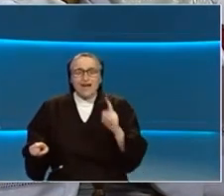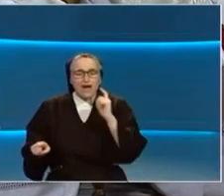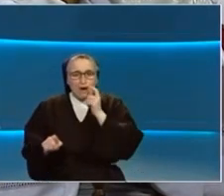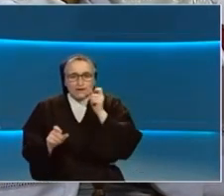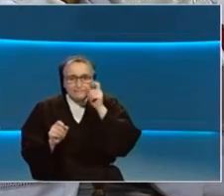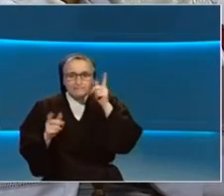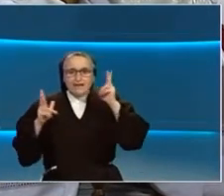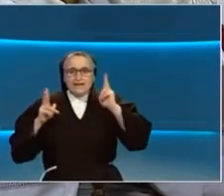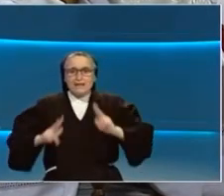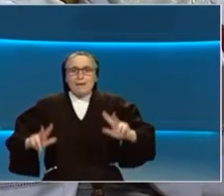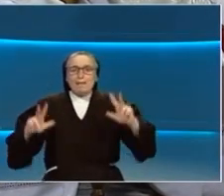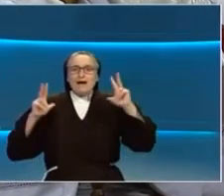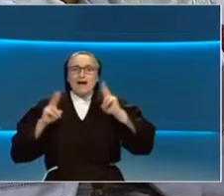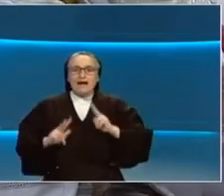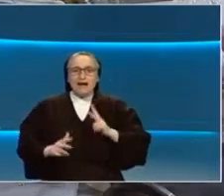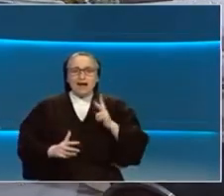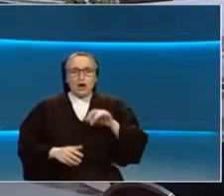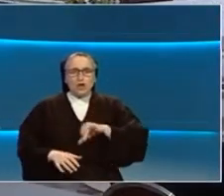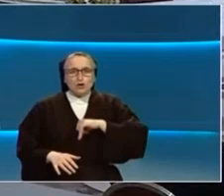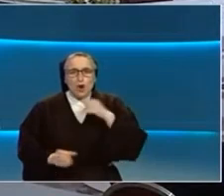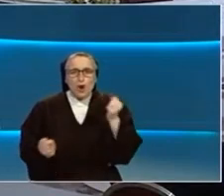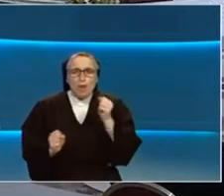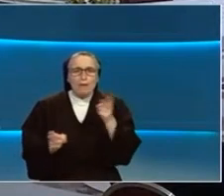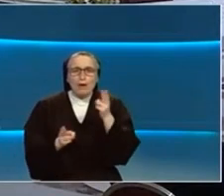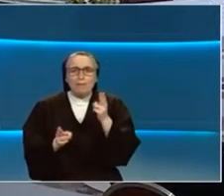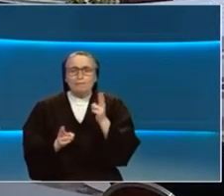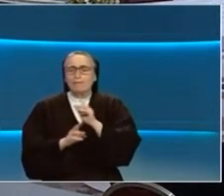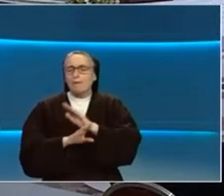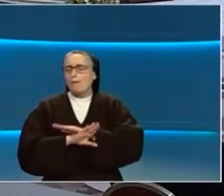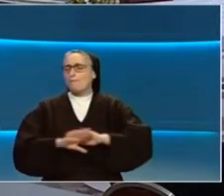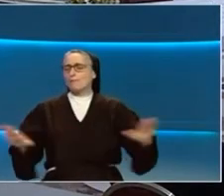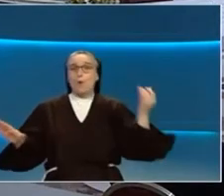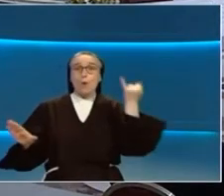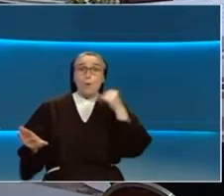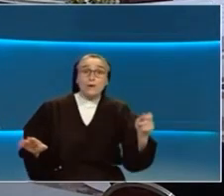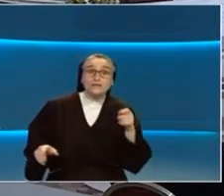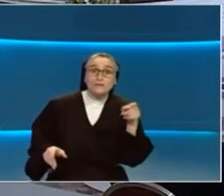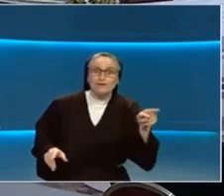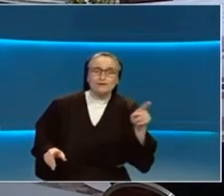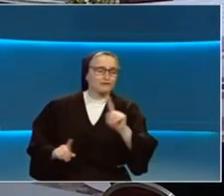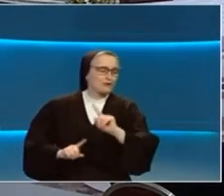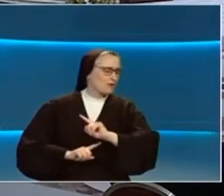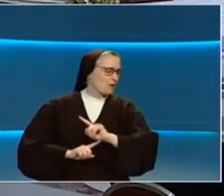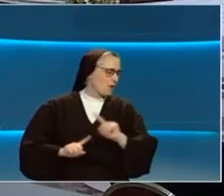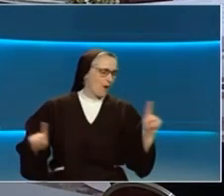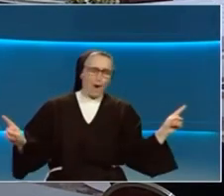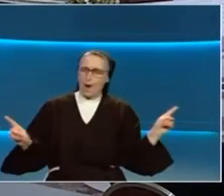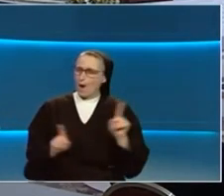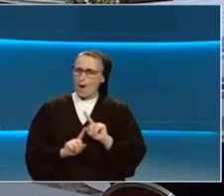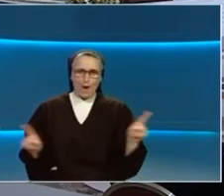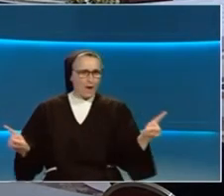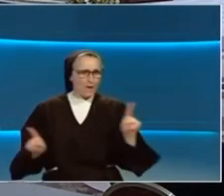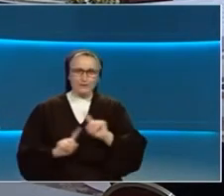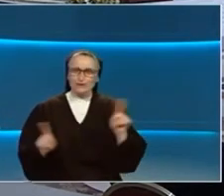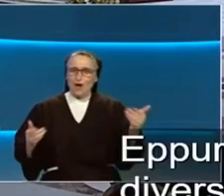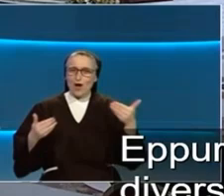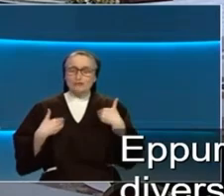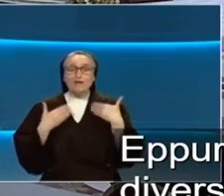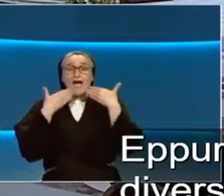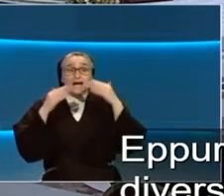두려움과 고통, 죽음이 우리에게 마지막이 아니라 희망으로 불을 지핀 다른 관점을 선사하고 싶어